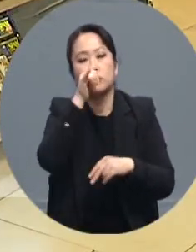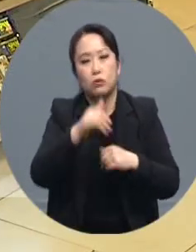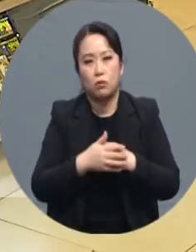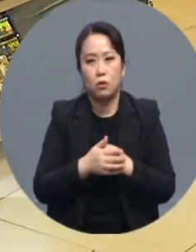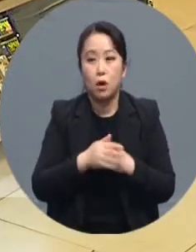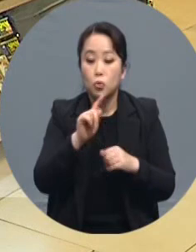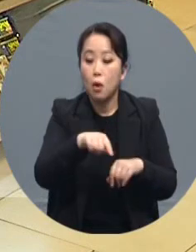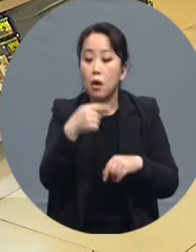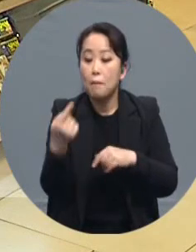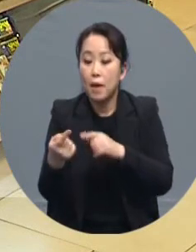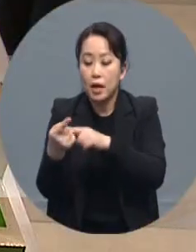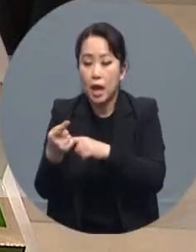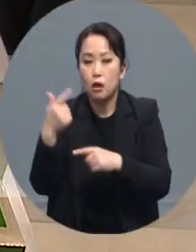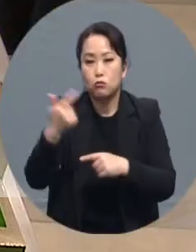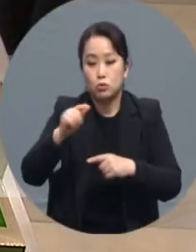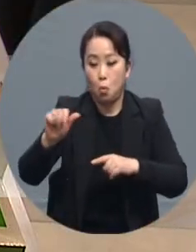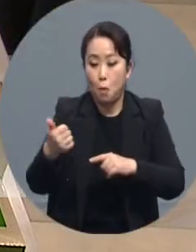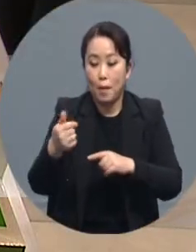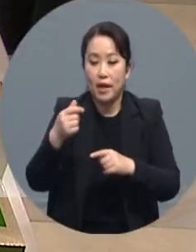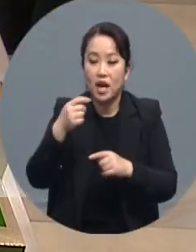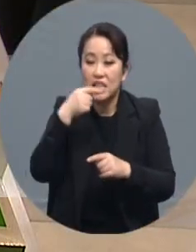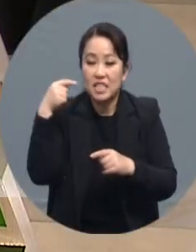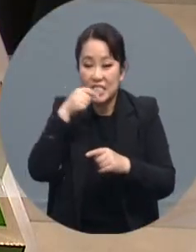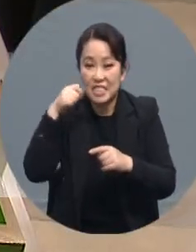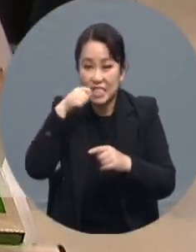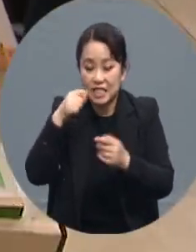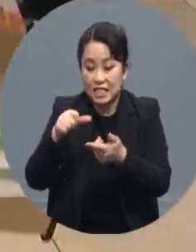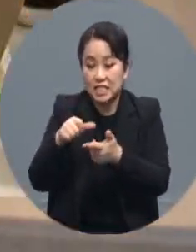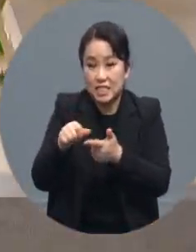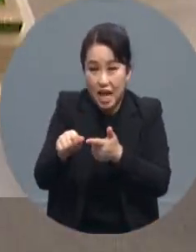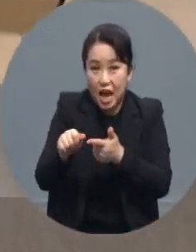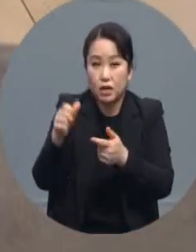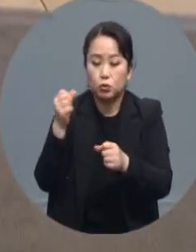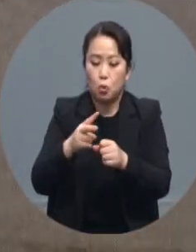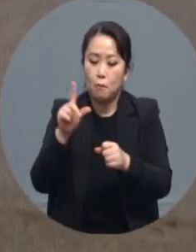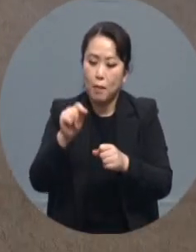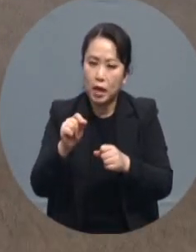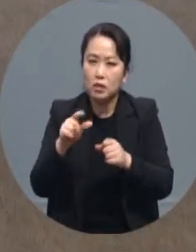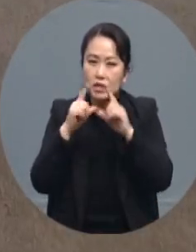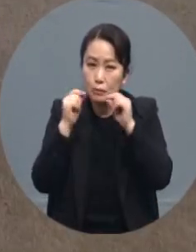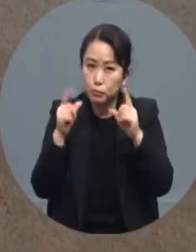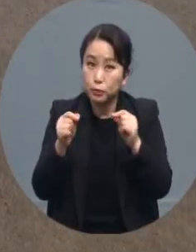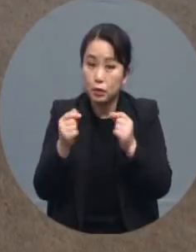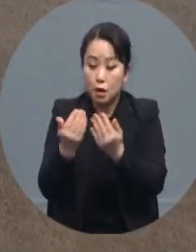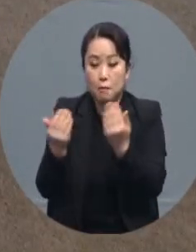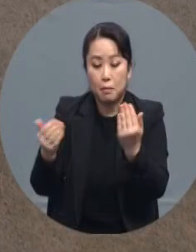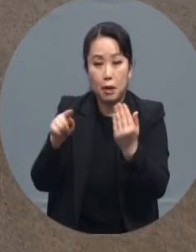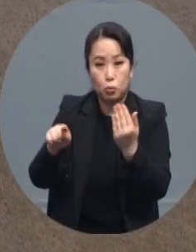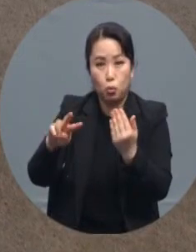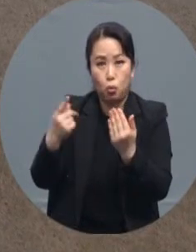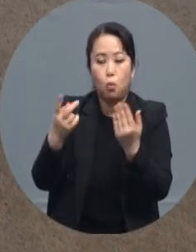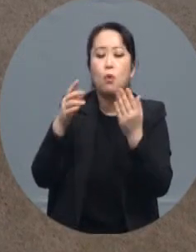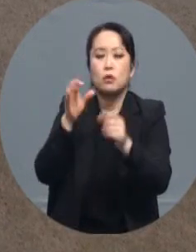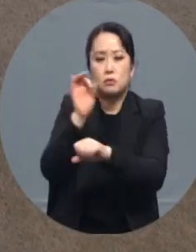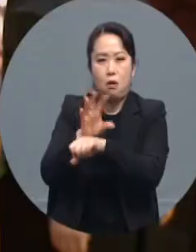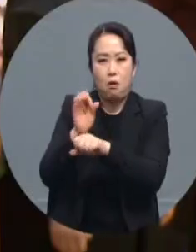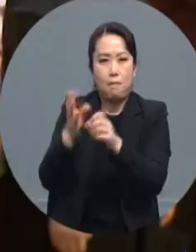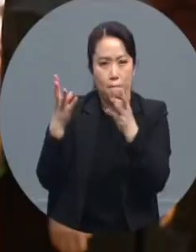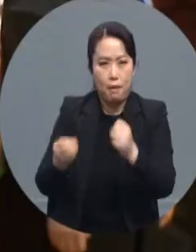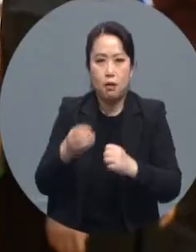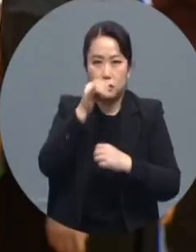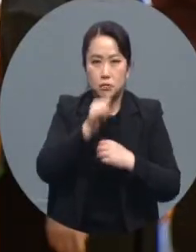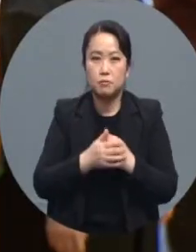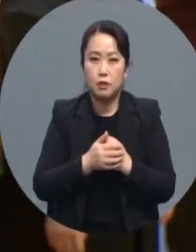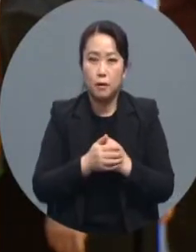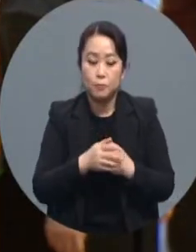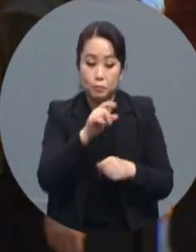전시된 6,500원짜리 치약과 만 원대의 식품, 자파도 소비자들이 많이 찾고 있습니다.